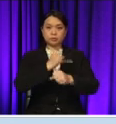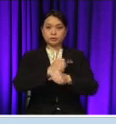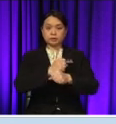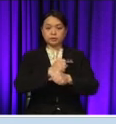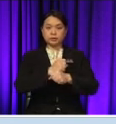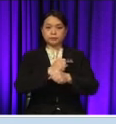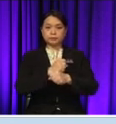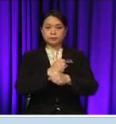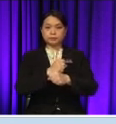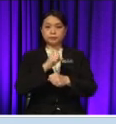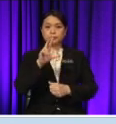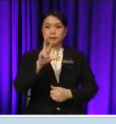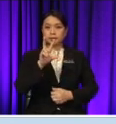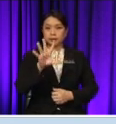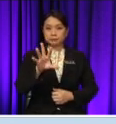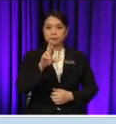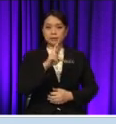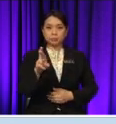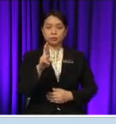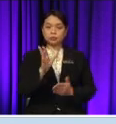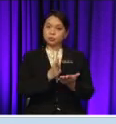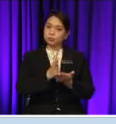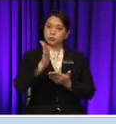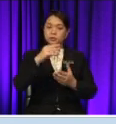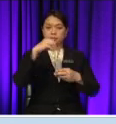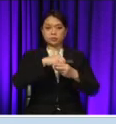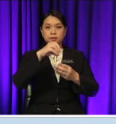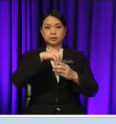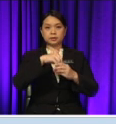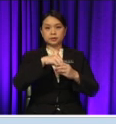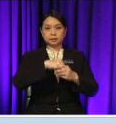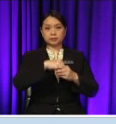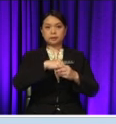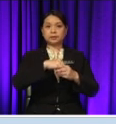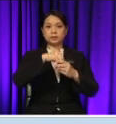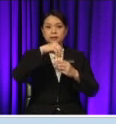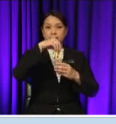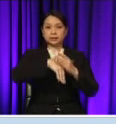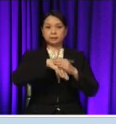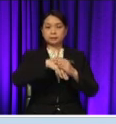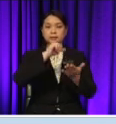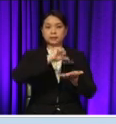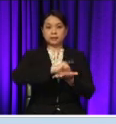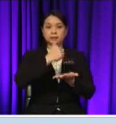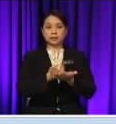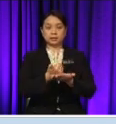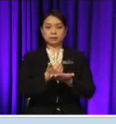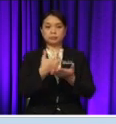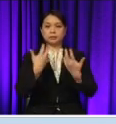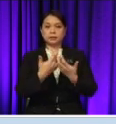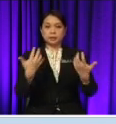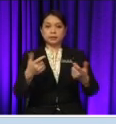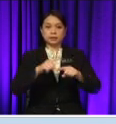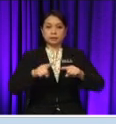35.000 itu 35.000 itu truk dimasukkan tetapi kali ini dia dibayar atau gaji ini